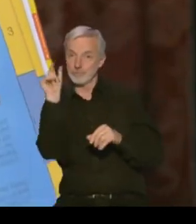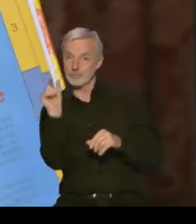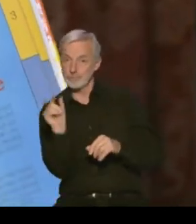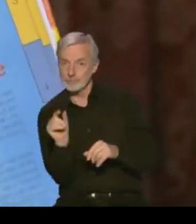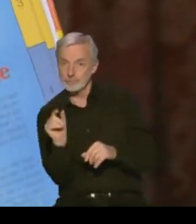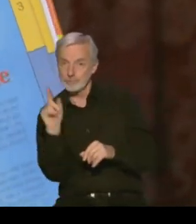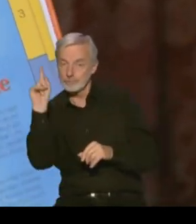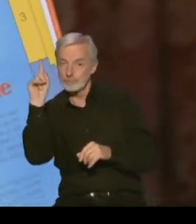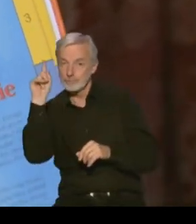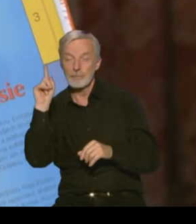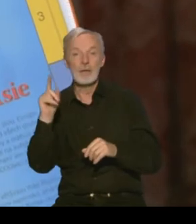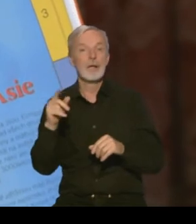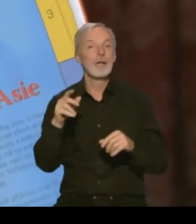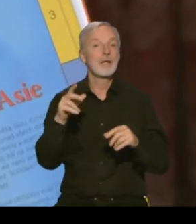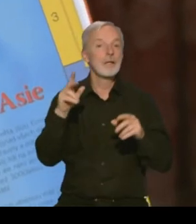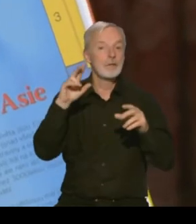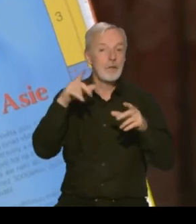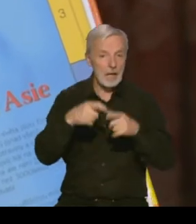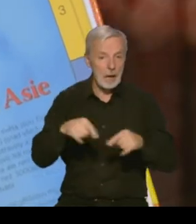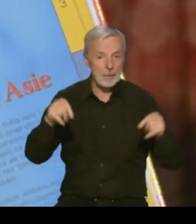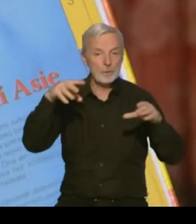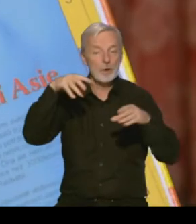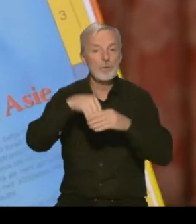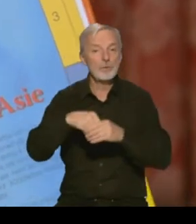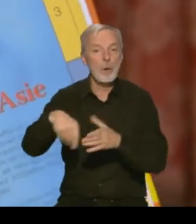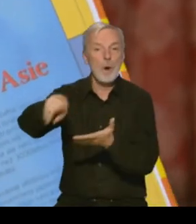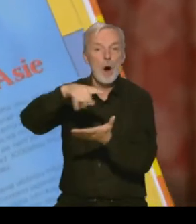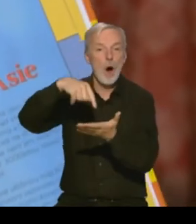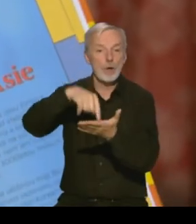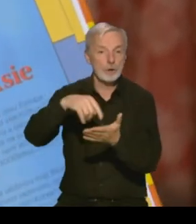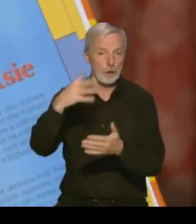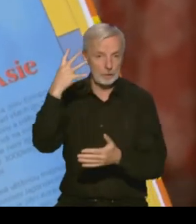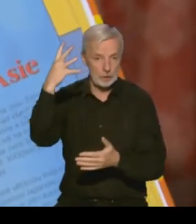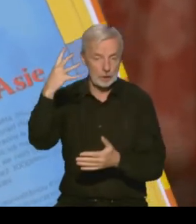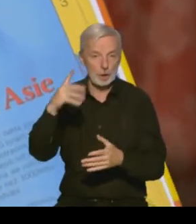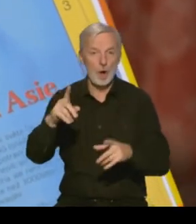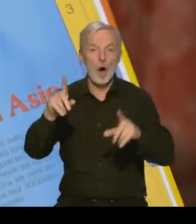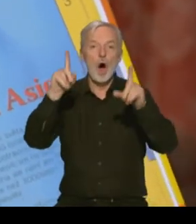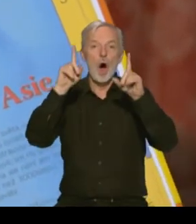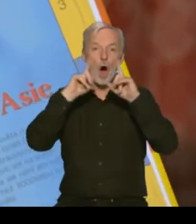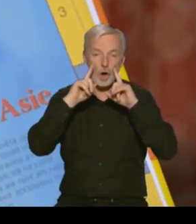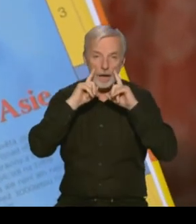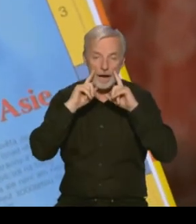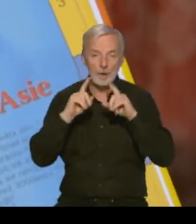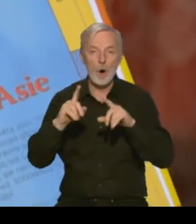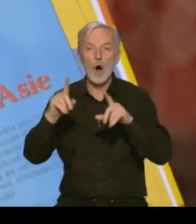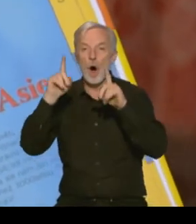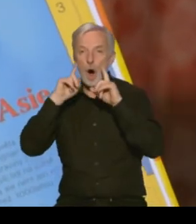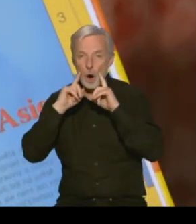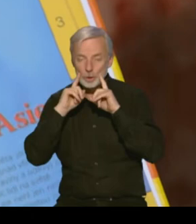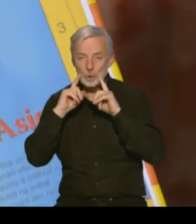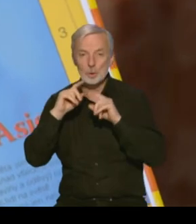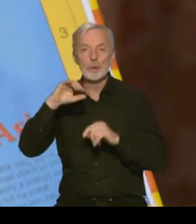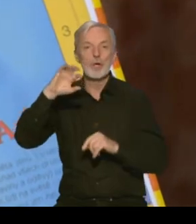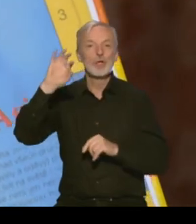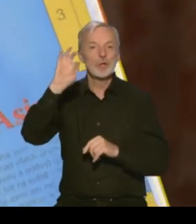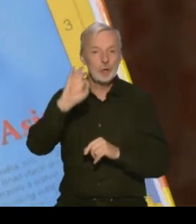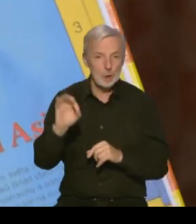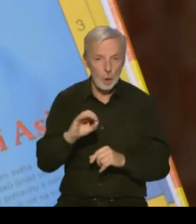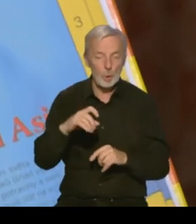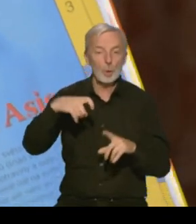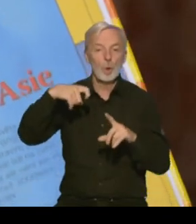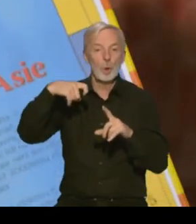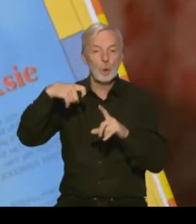je to země, která se skládá ze 4 velkých ostrovů. Hokkaido, Honšu, Shikoku, Kyushu